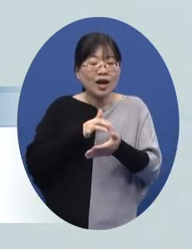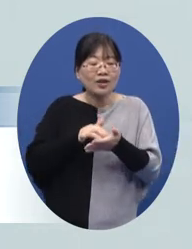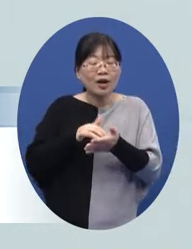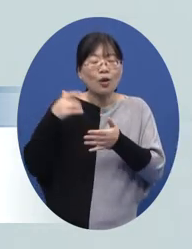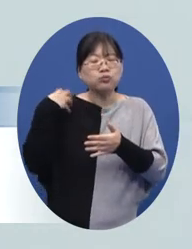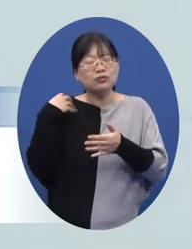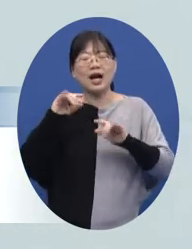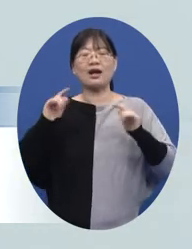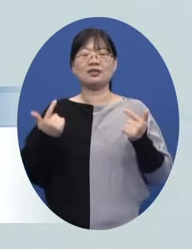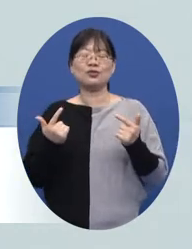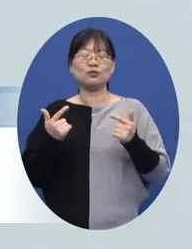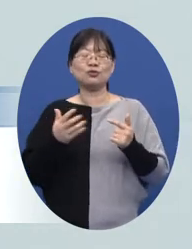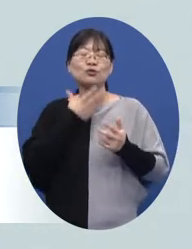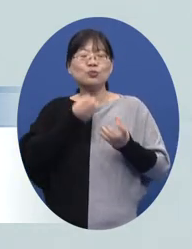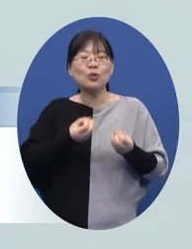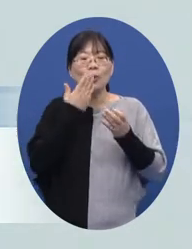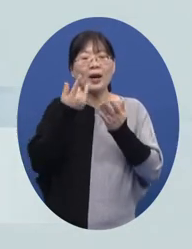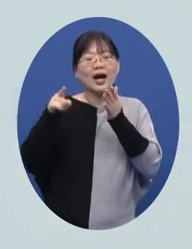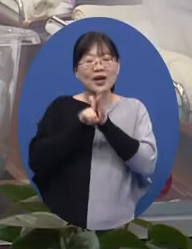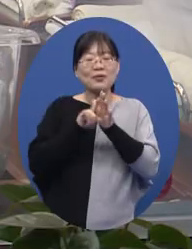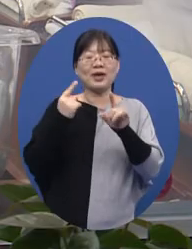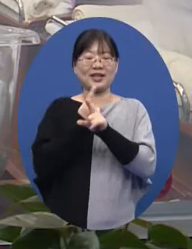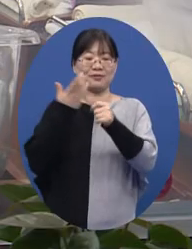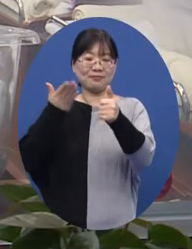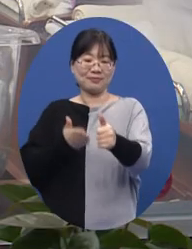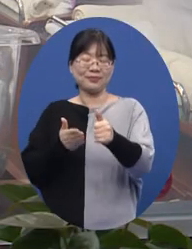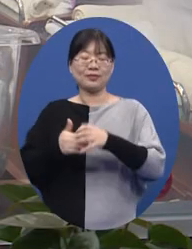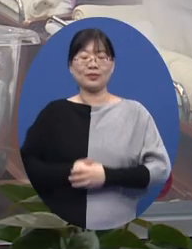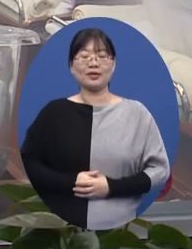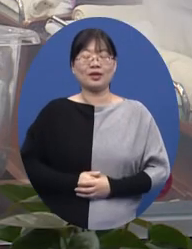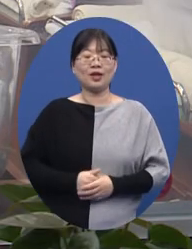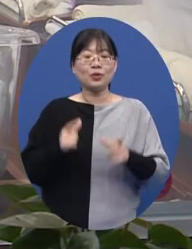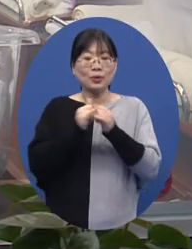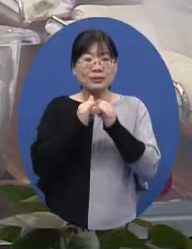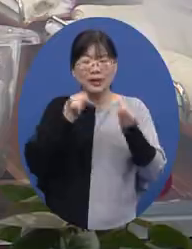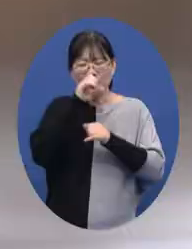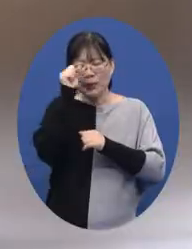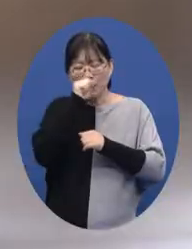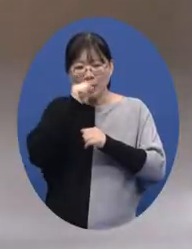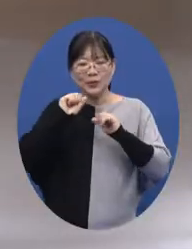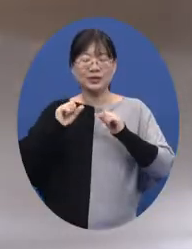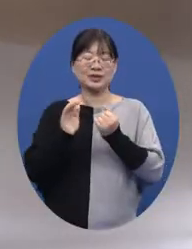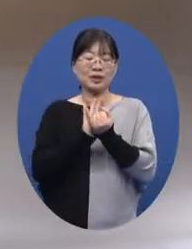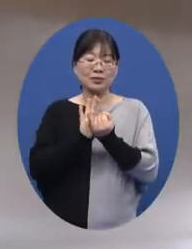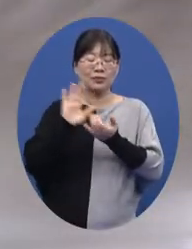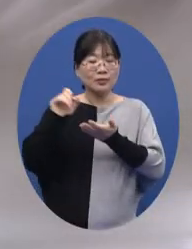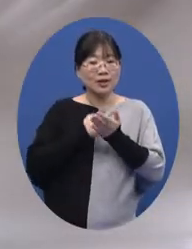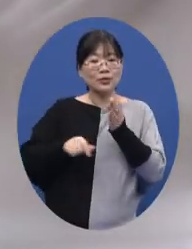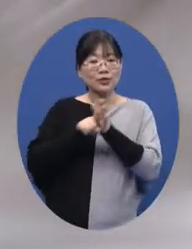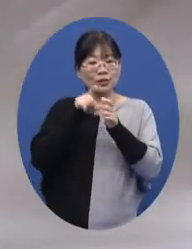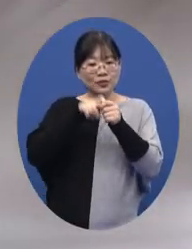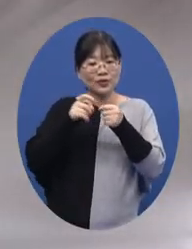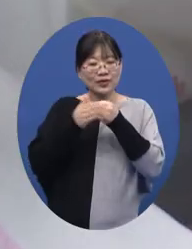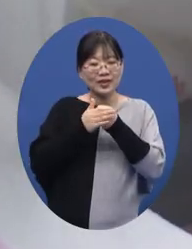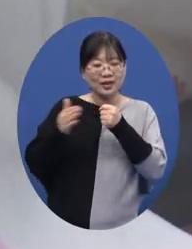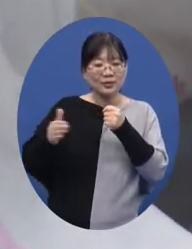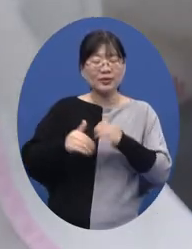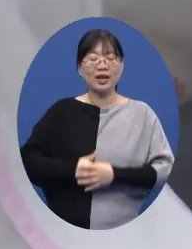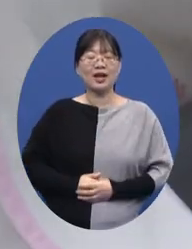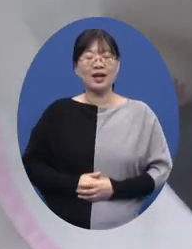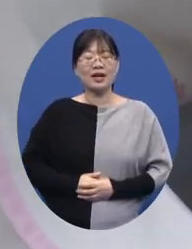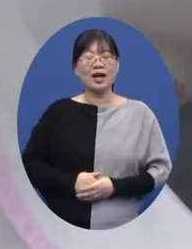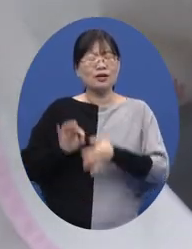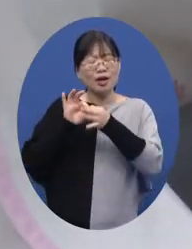아닌 축복이 될수 있게 노력해 보겠습니다. 경기도는 도민들이 양질의 산후조리 서비스를 제공받을 수 있도록